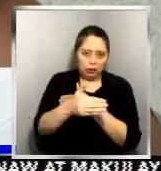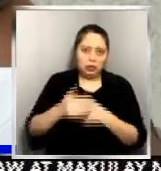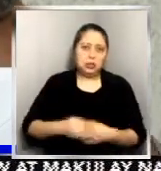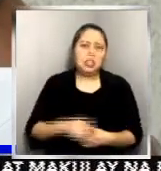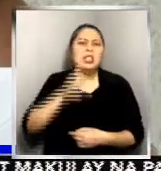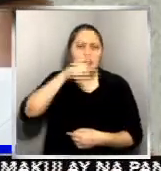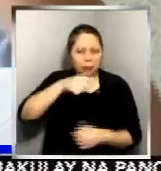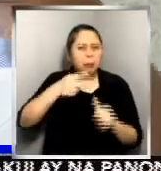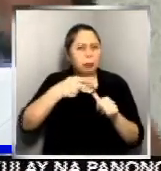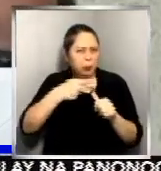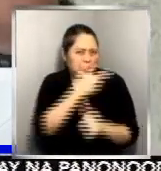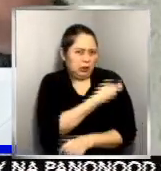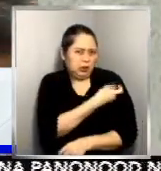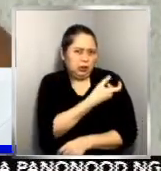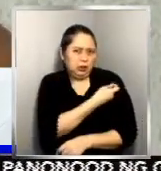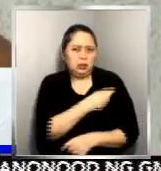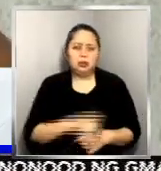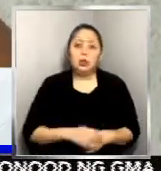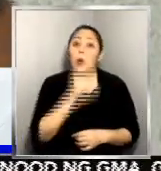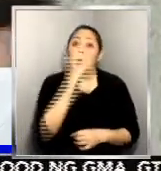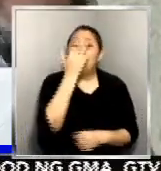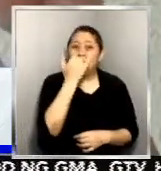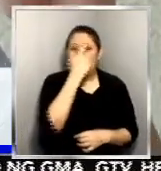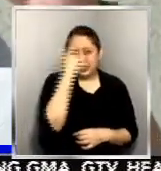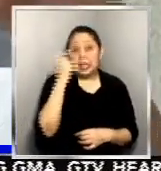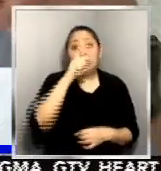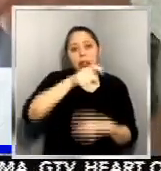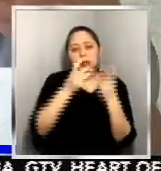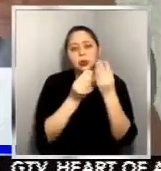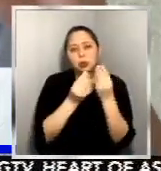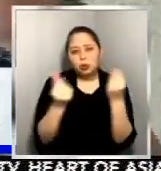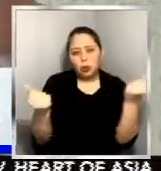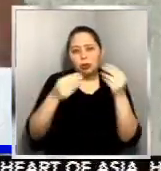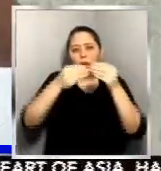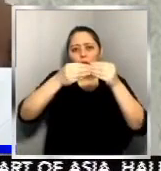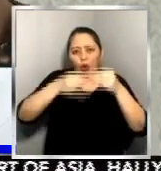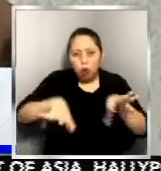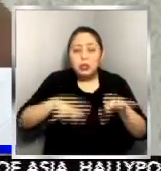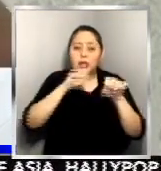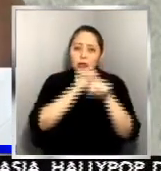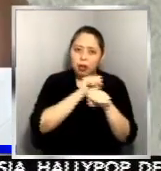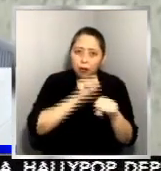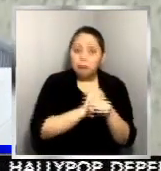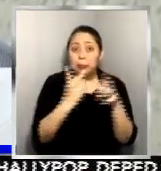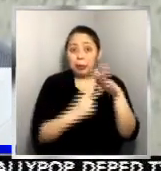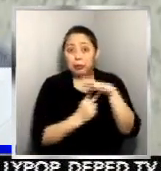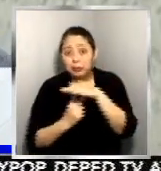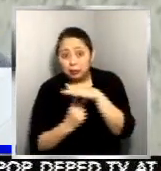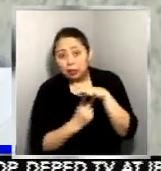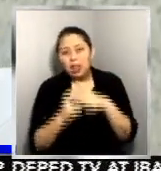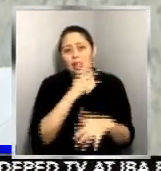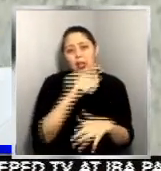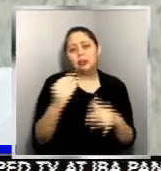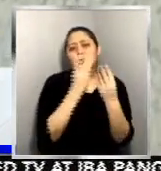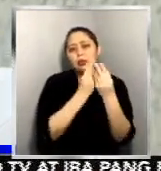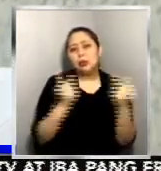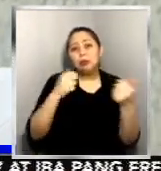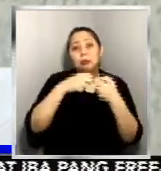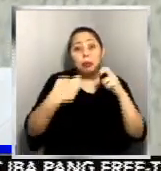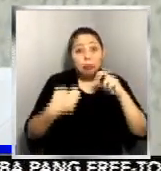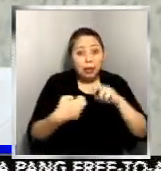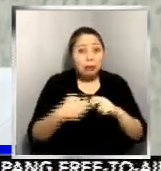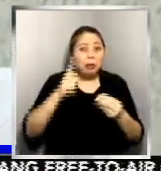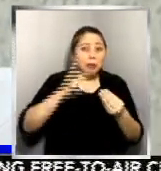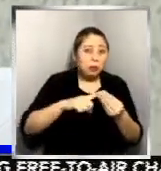yung problema ng kawalan ng trabaho, mawala yung problema ng kakulangan sa kinikita para sa pamilya. Mas practical na sila ang unang